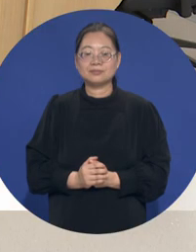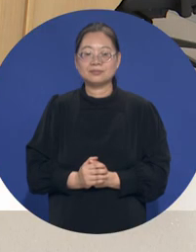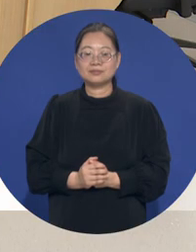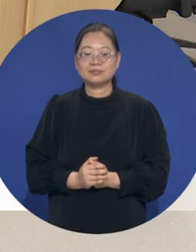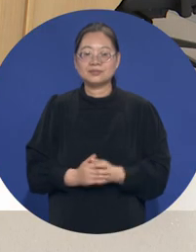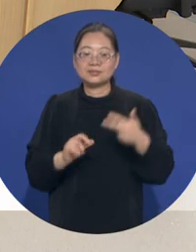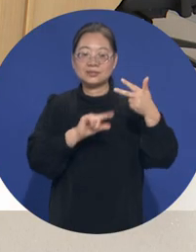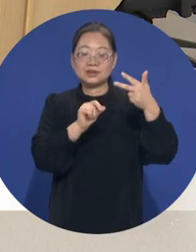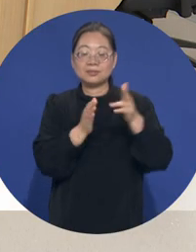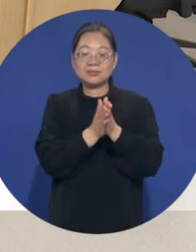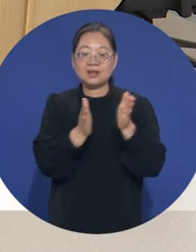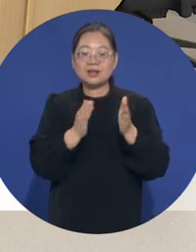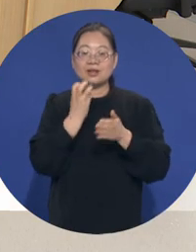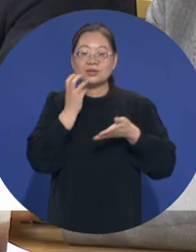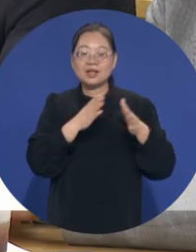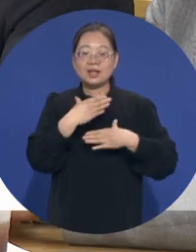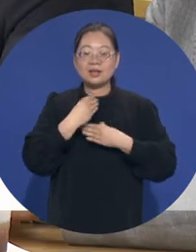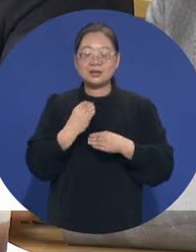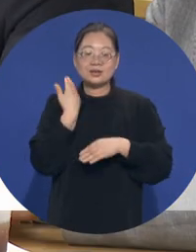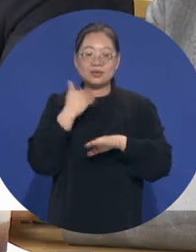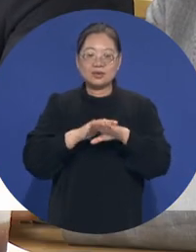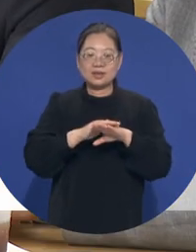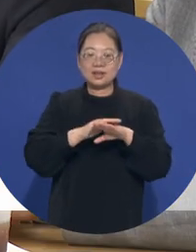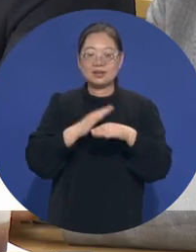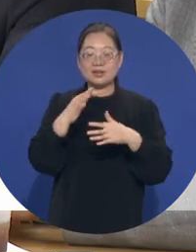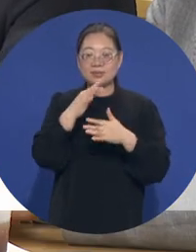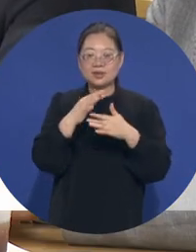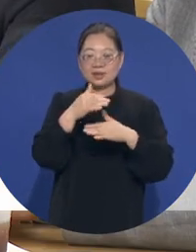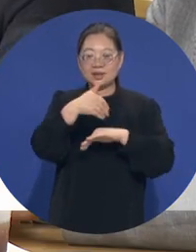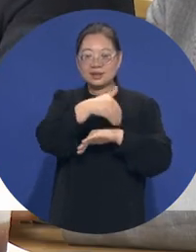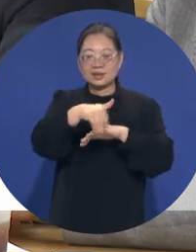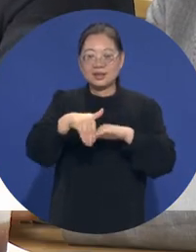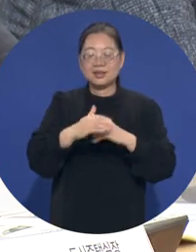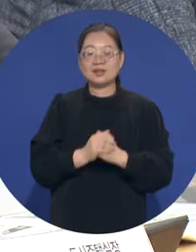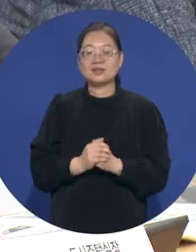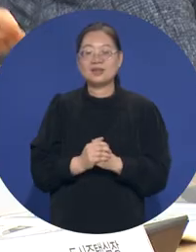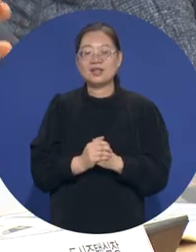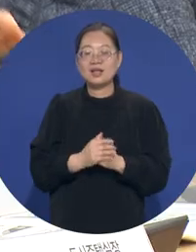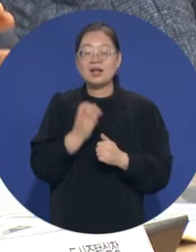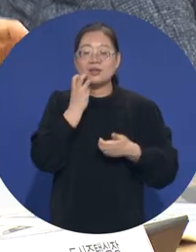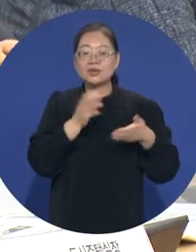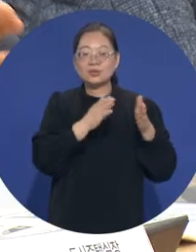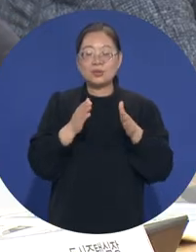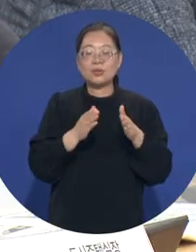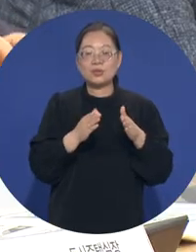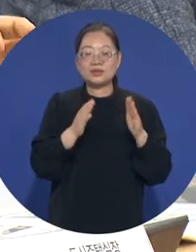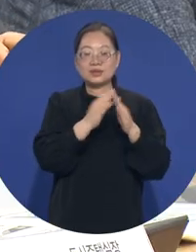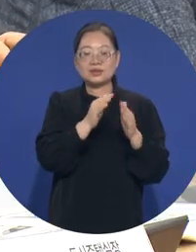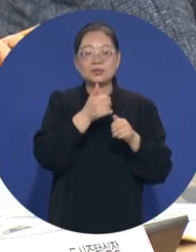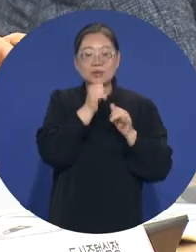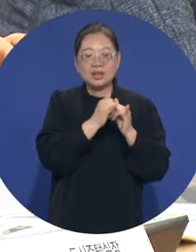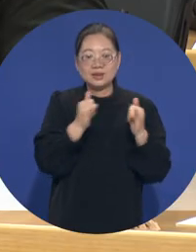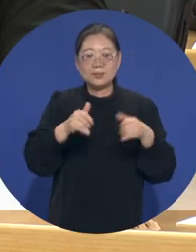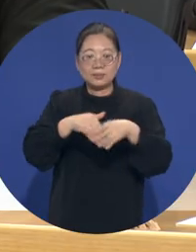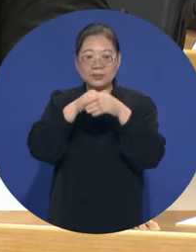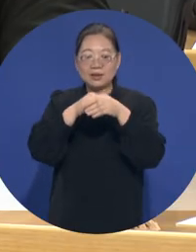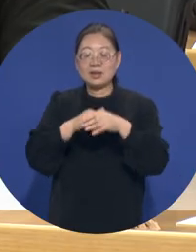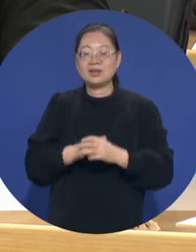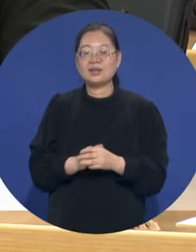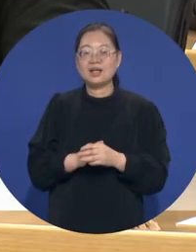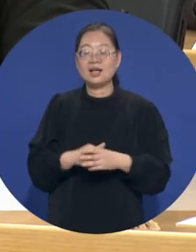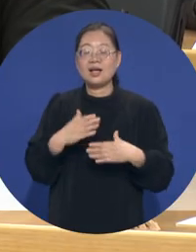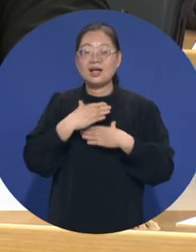지난 7월 시작된 경기도 안전전세 프로젝트. 경기도와 도내 공인중개사들이 손잡고 안전전세 길목지킴